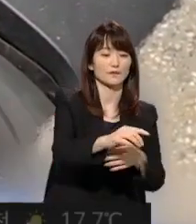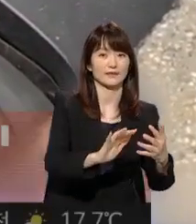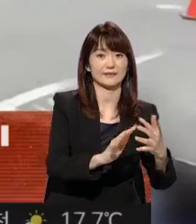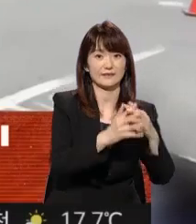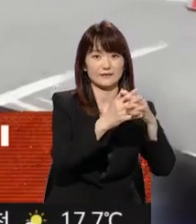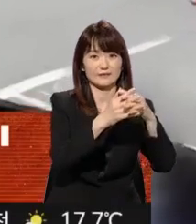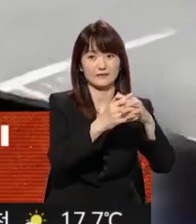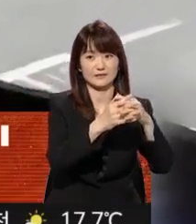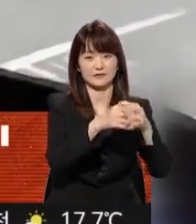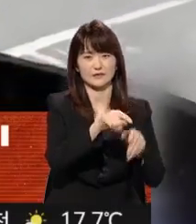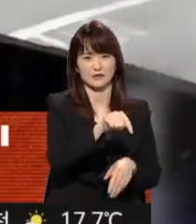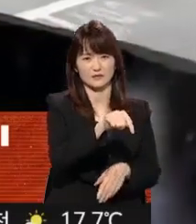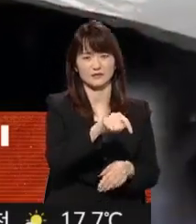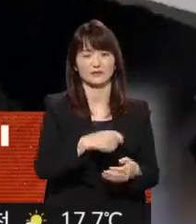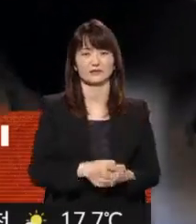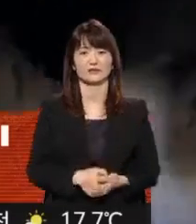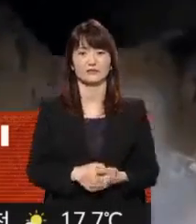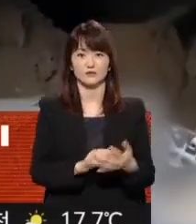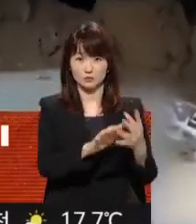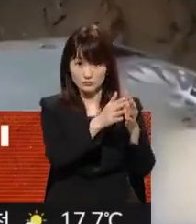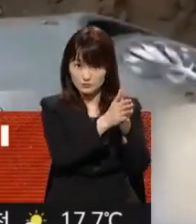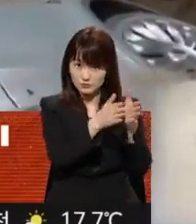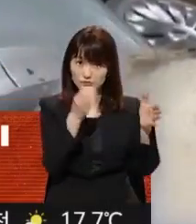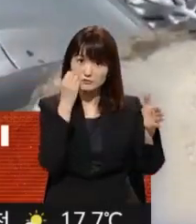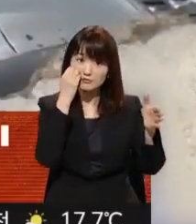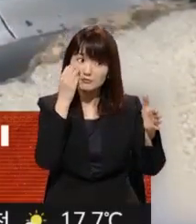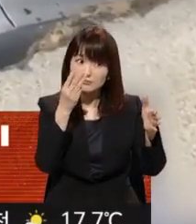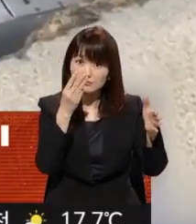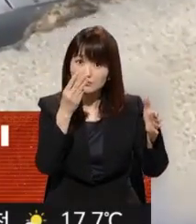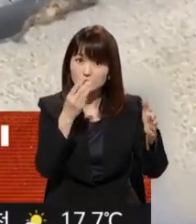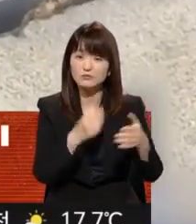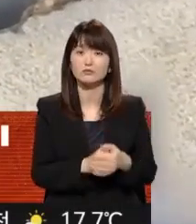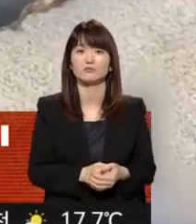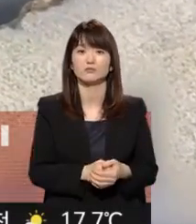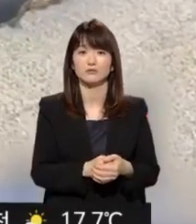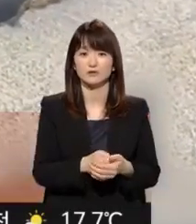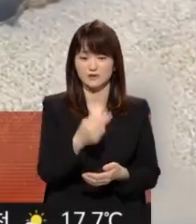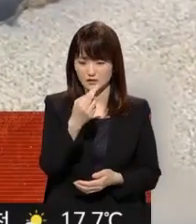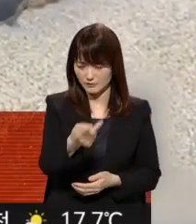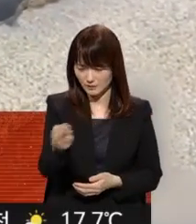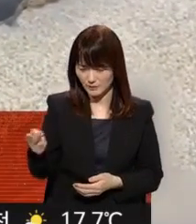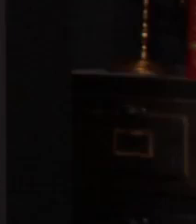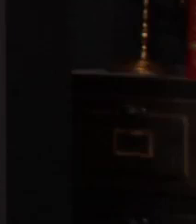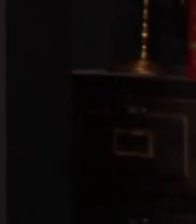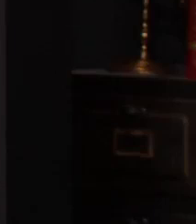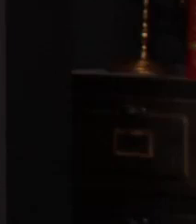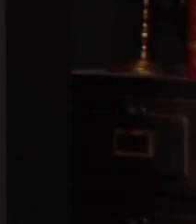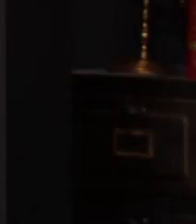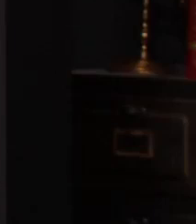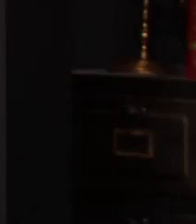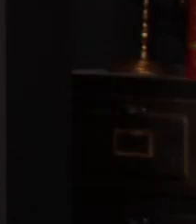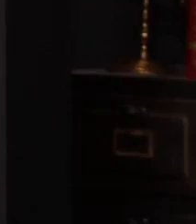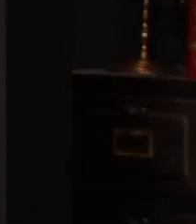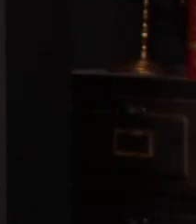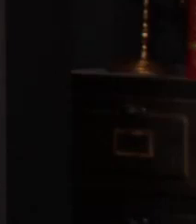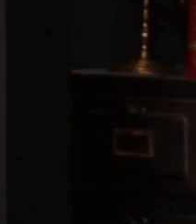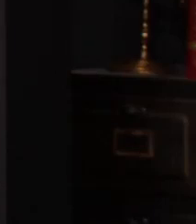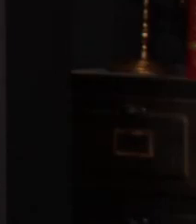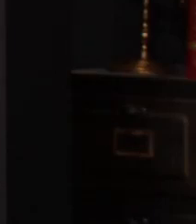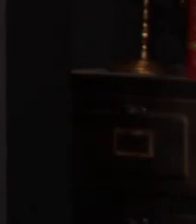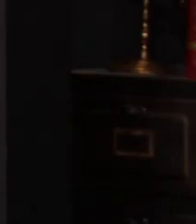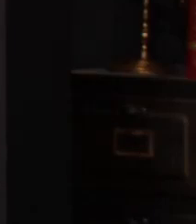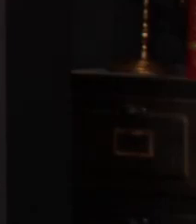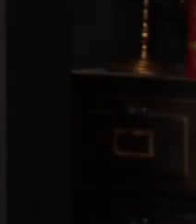건설 현장을 짚었습니다. 공사 시작되고 3개월 만에 무려 5번의 싱크홀이 발생했다고 합니다. 사건의